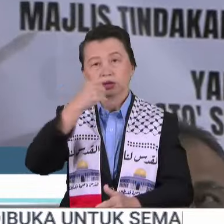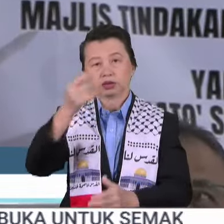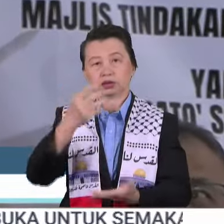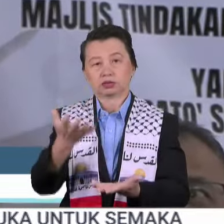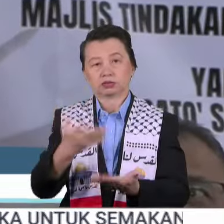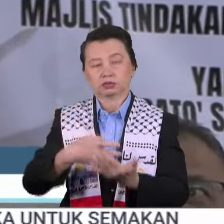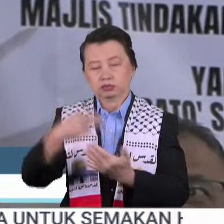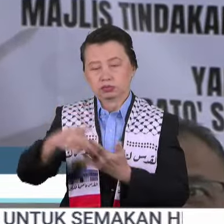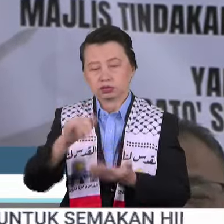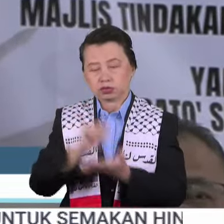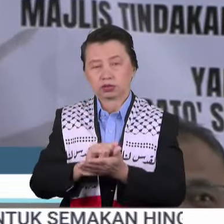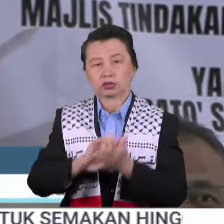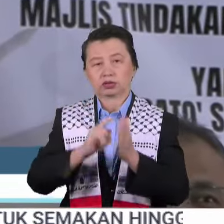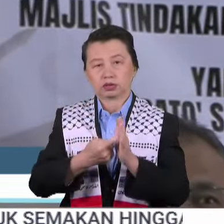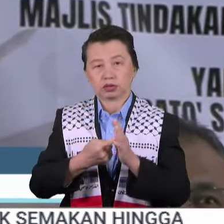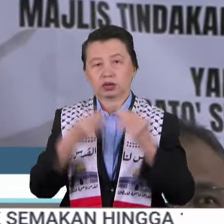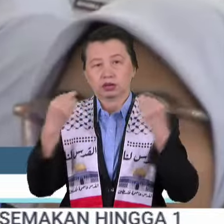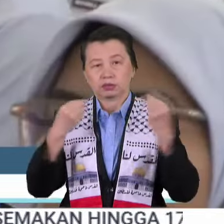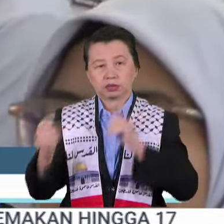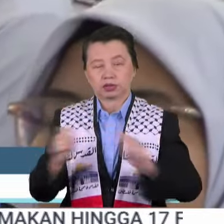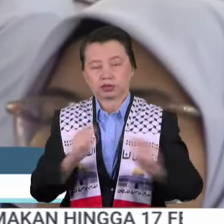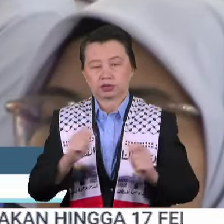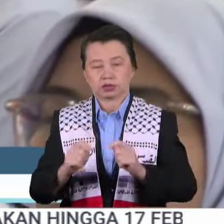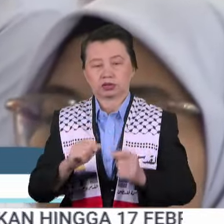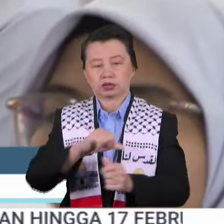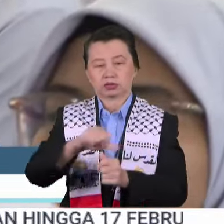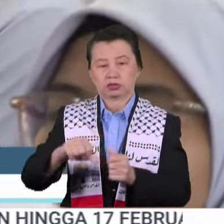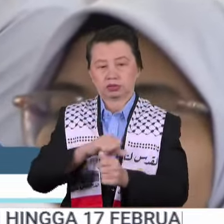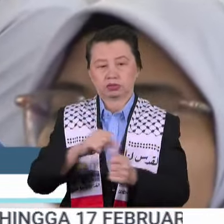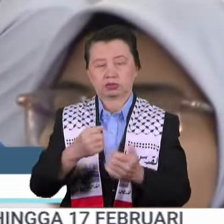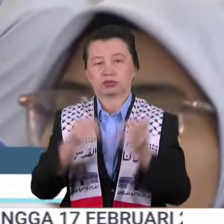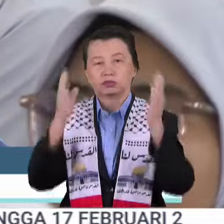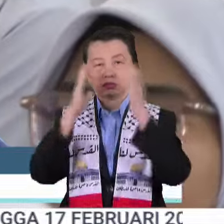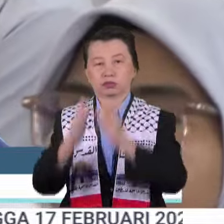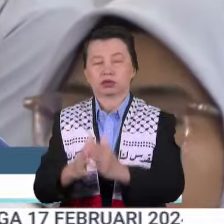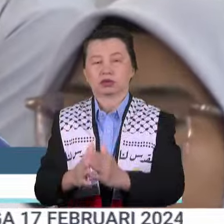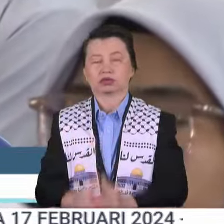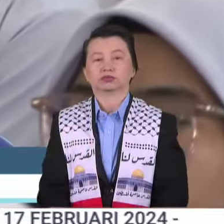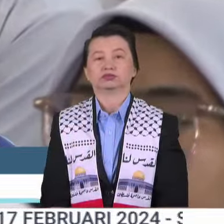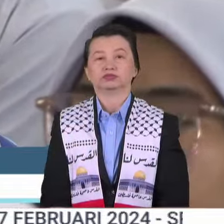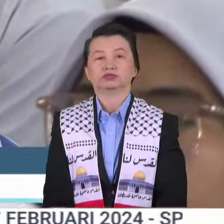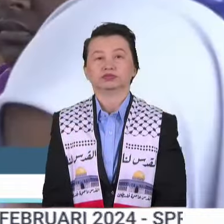berkata, inisiatif digerakkan Majlis Tindakan Sosial Pahang.